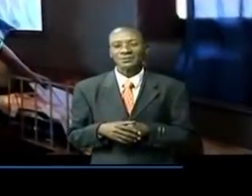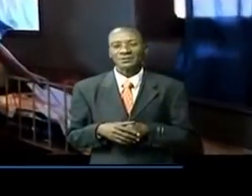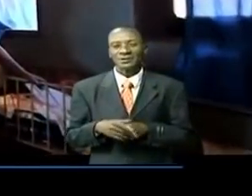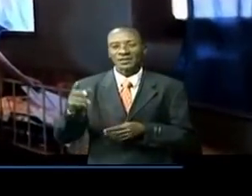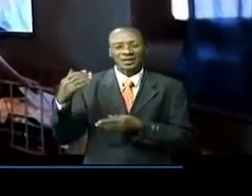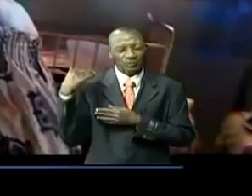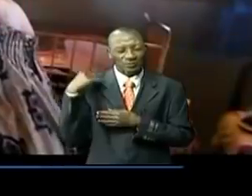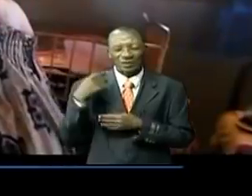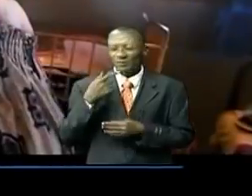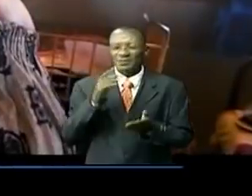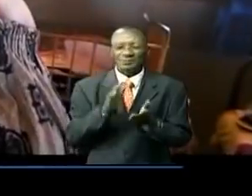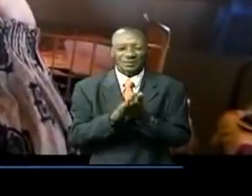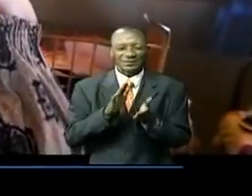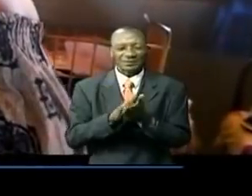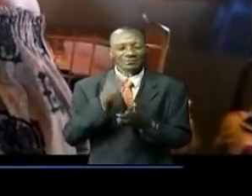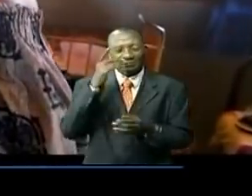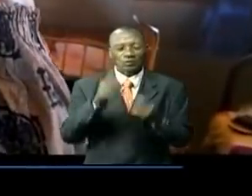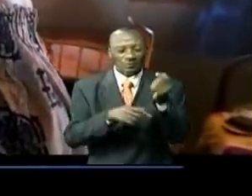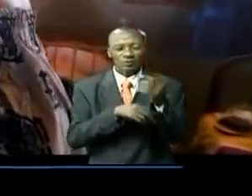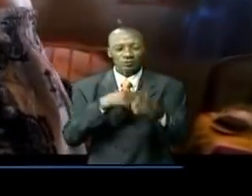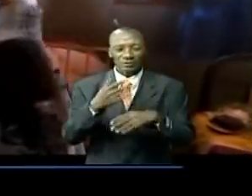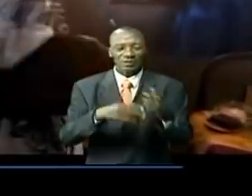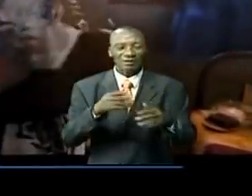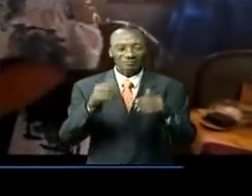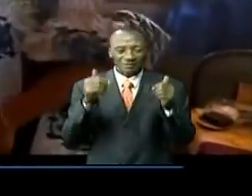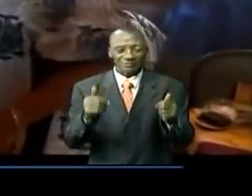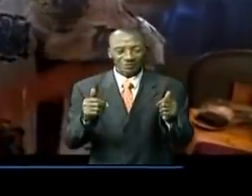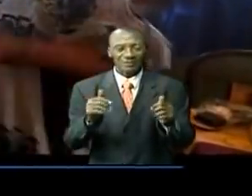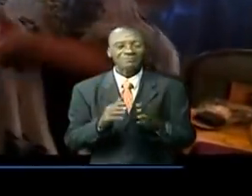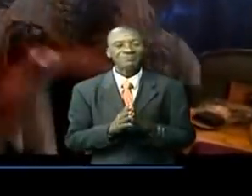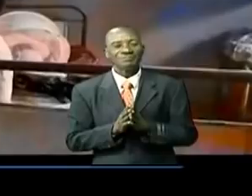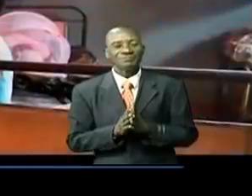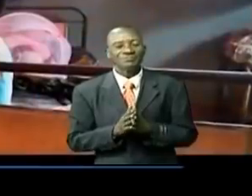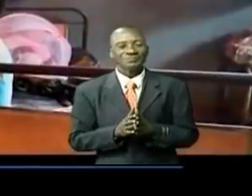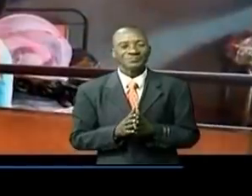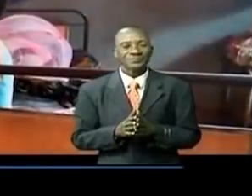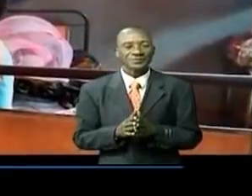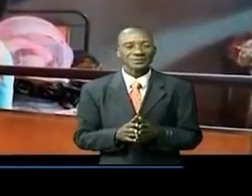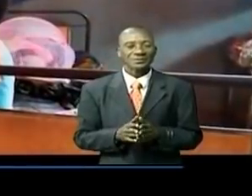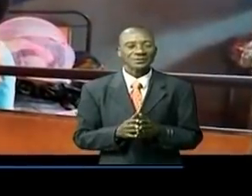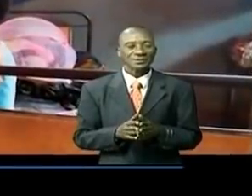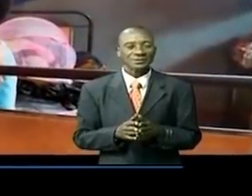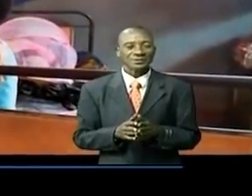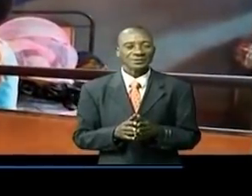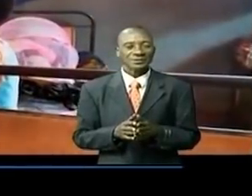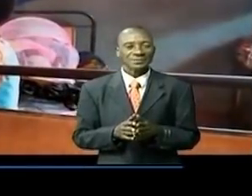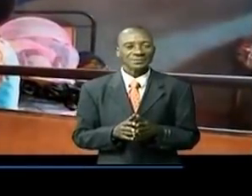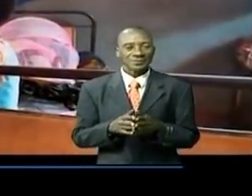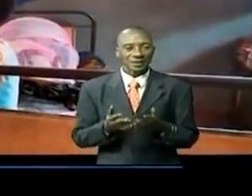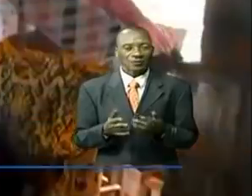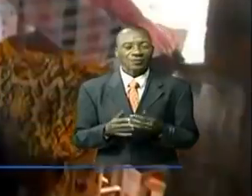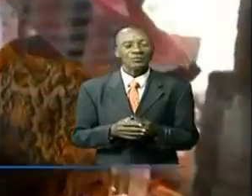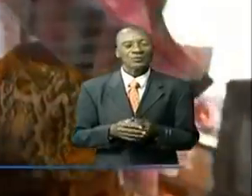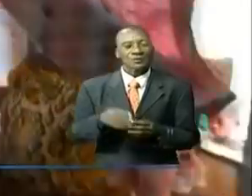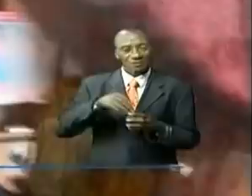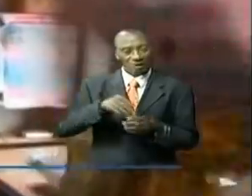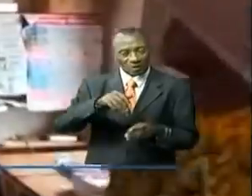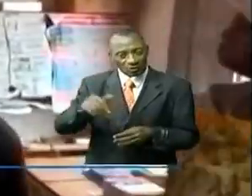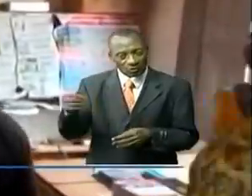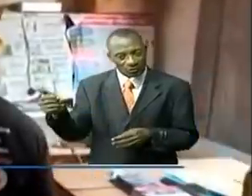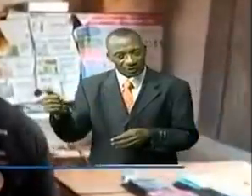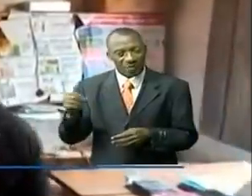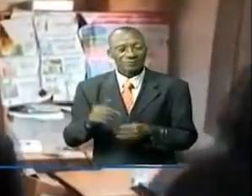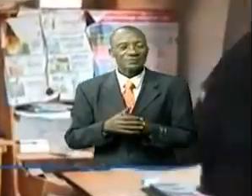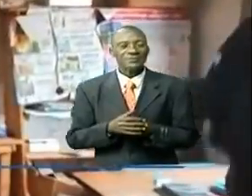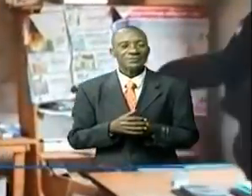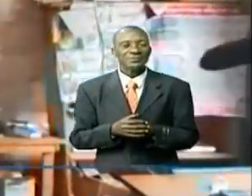institution hospitalière. Et bien avant, pendant ses périples dans les bases ou le profond, ces dignes fils de cette partie du pays, sillonnant l'air de